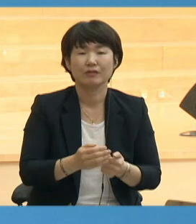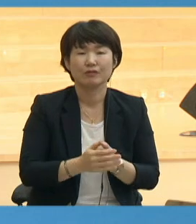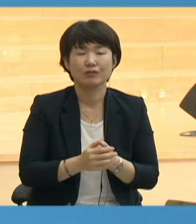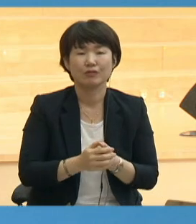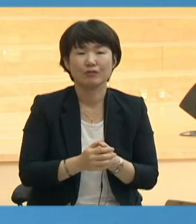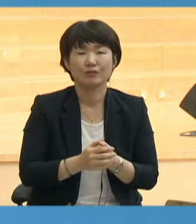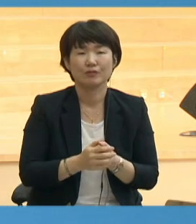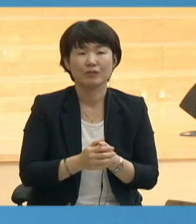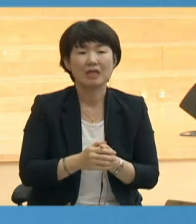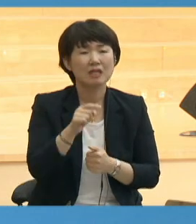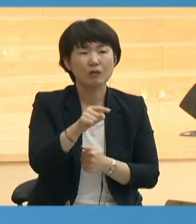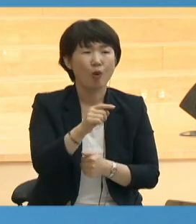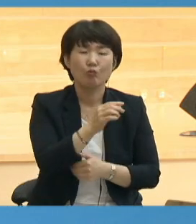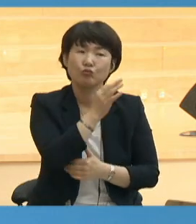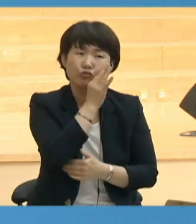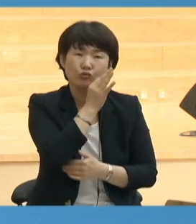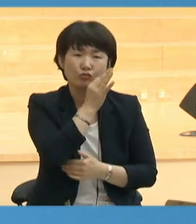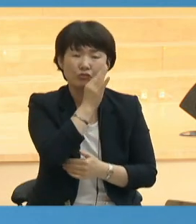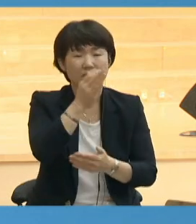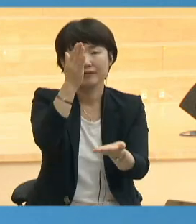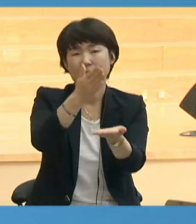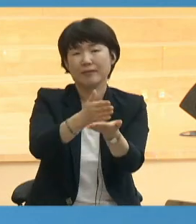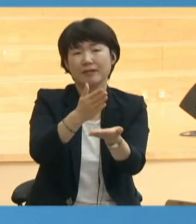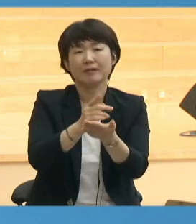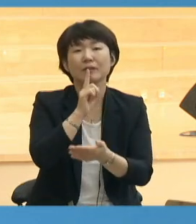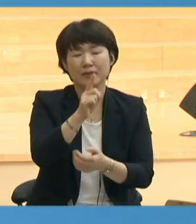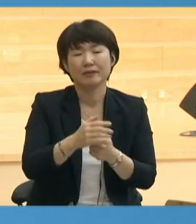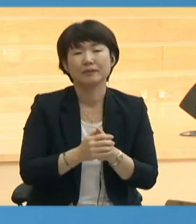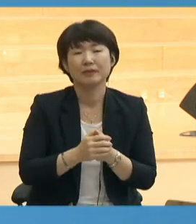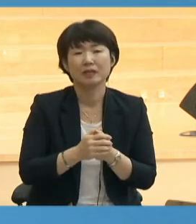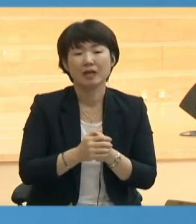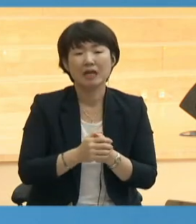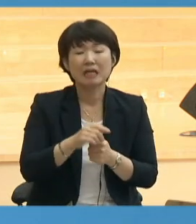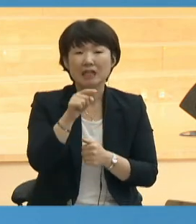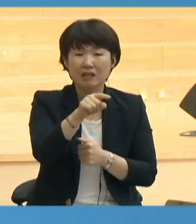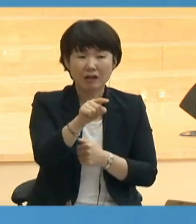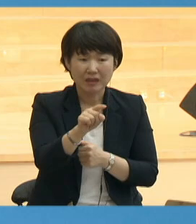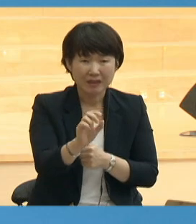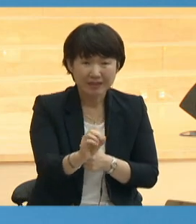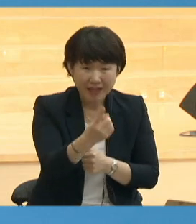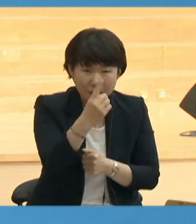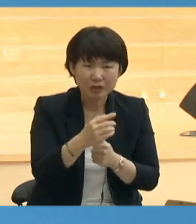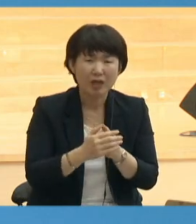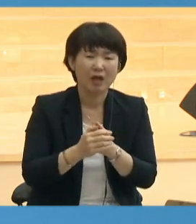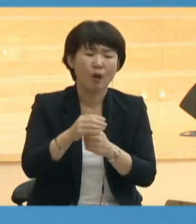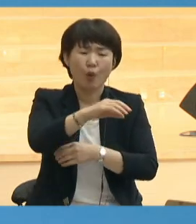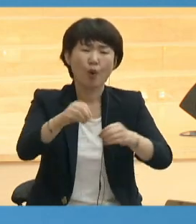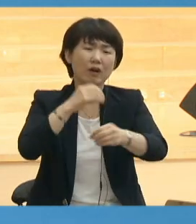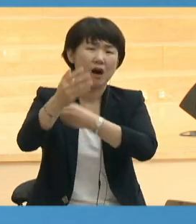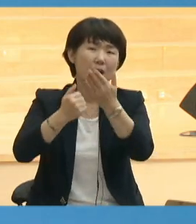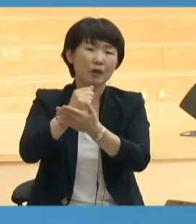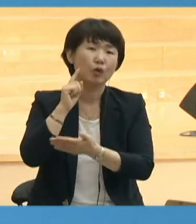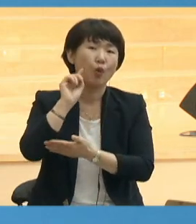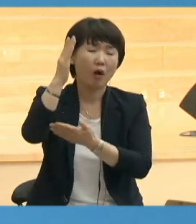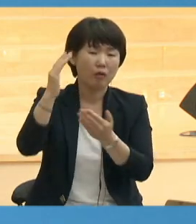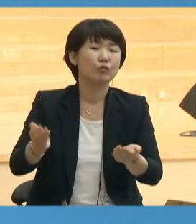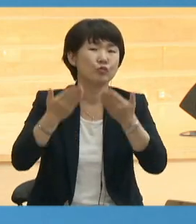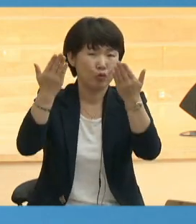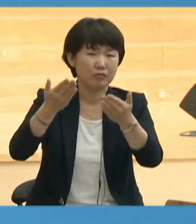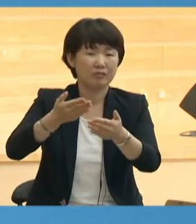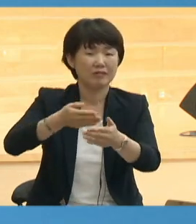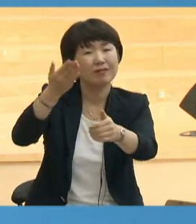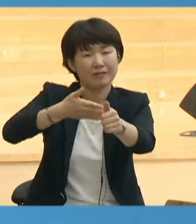그거 부끄러워 하지 말라고 말입니까 그것으로 오히려 하나님께 영광을 돌리라 그렇게 말하